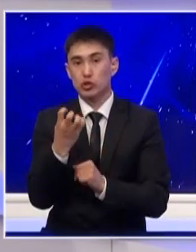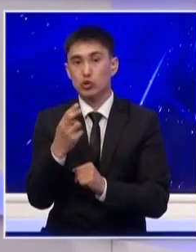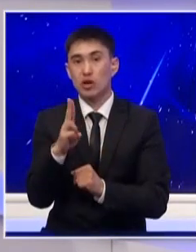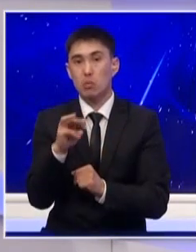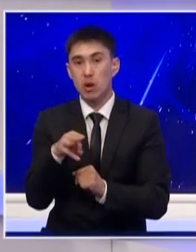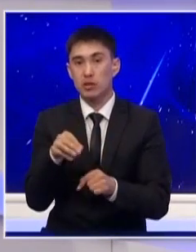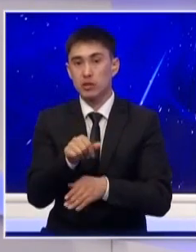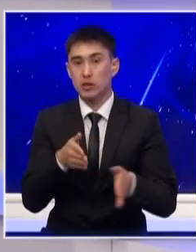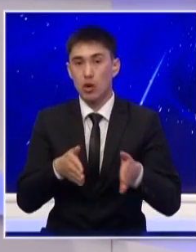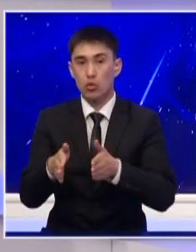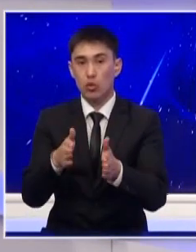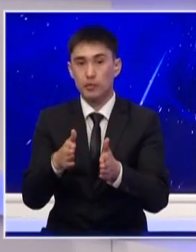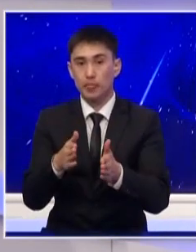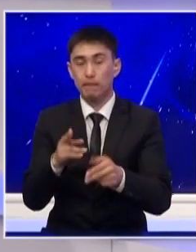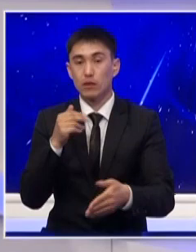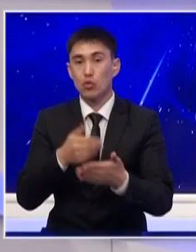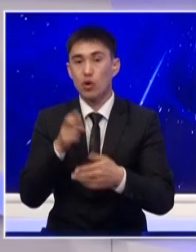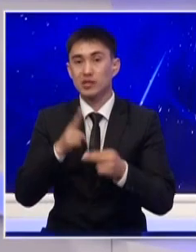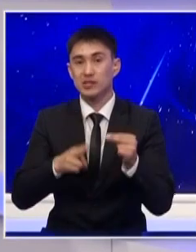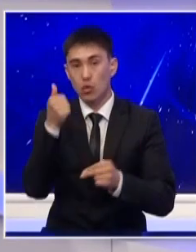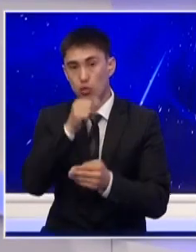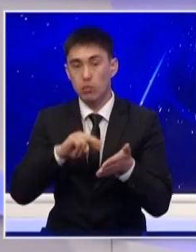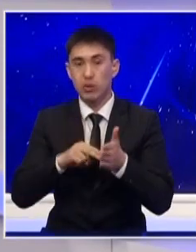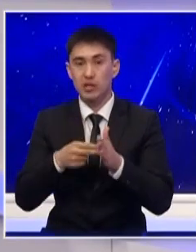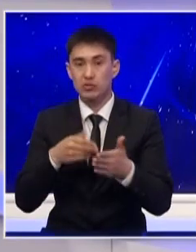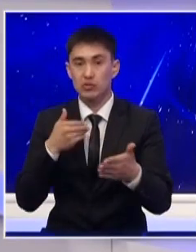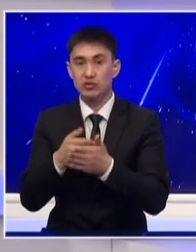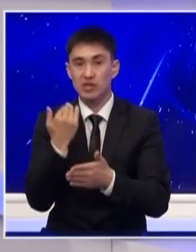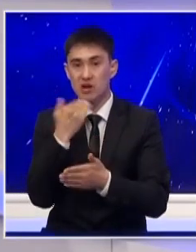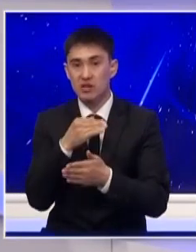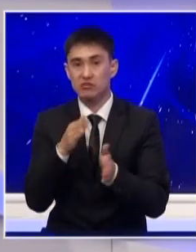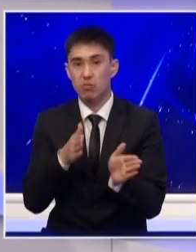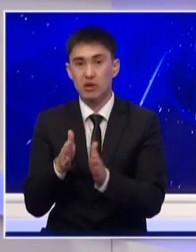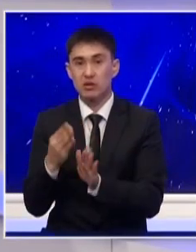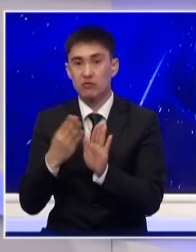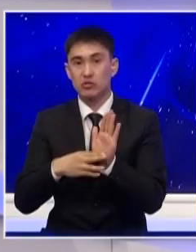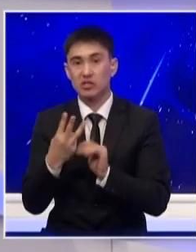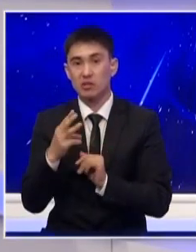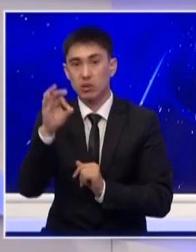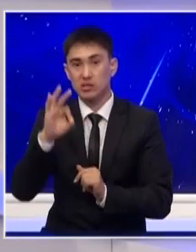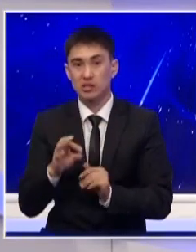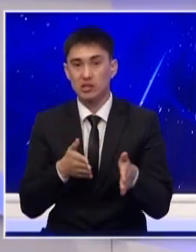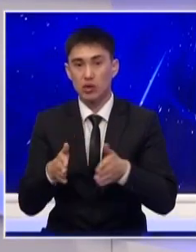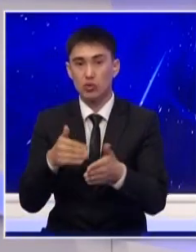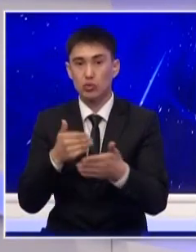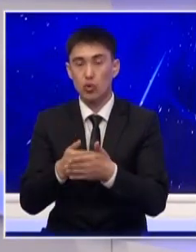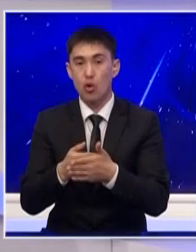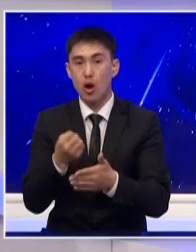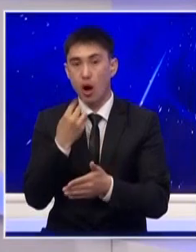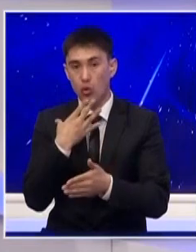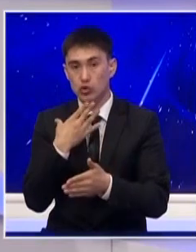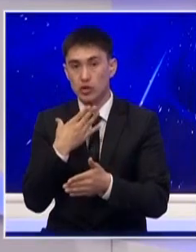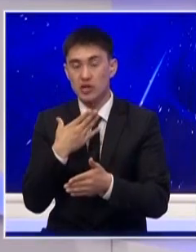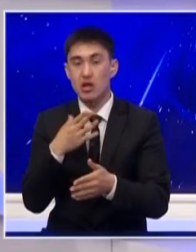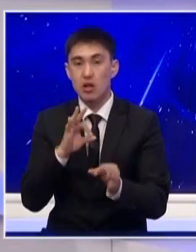400 километров дорог. Причем до конца года планируется довести качество порядка 93% дорог до отметки